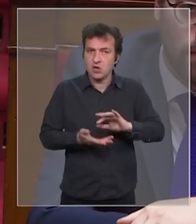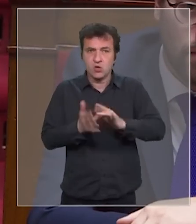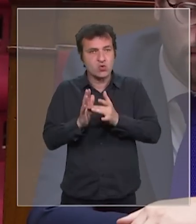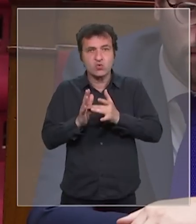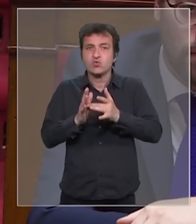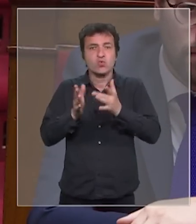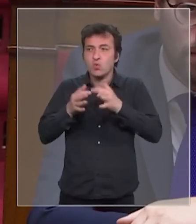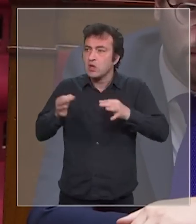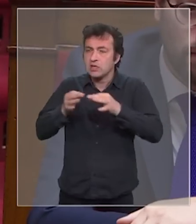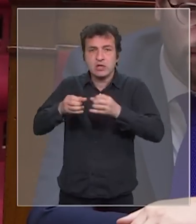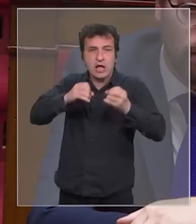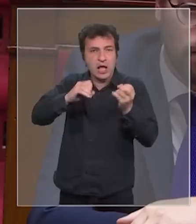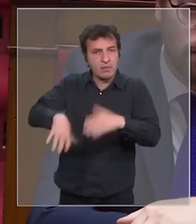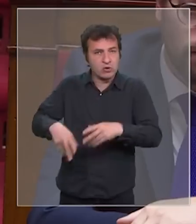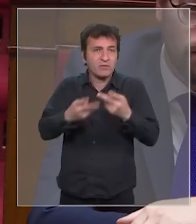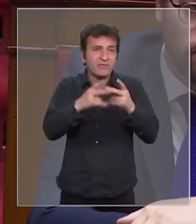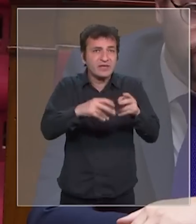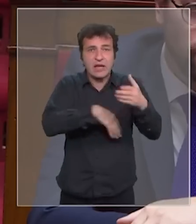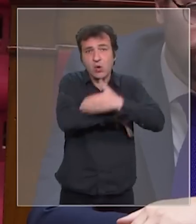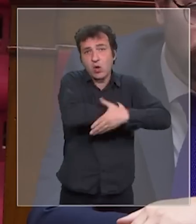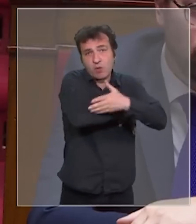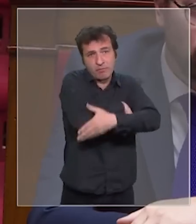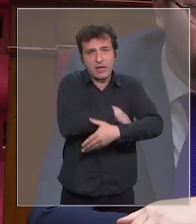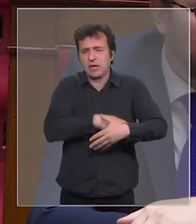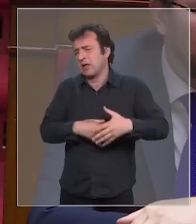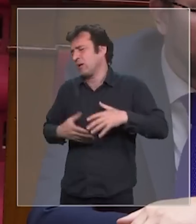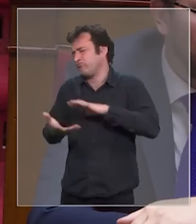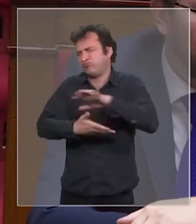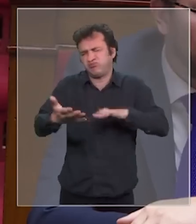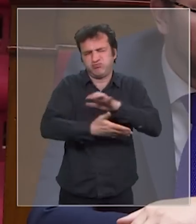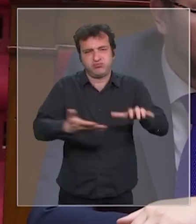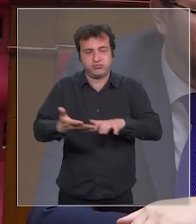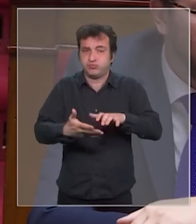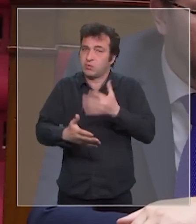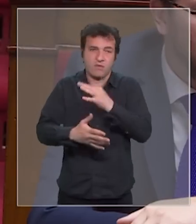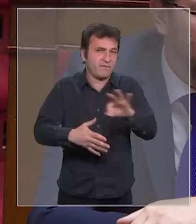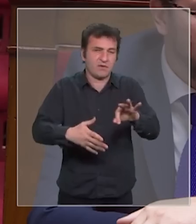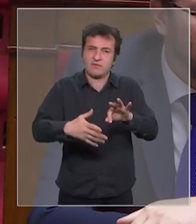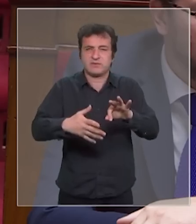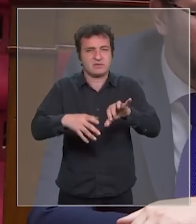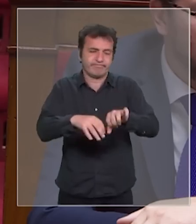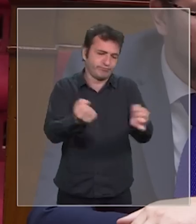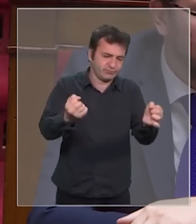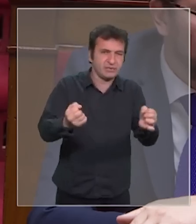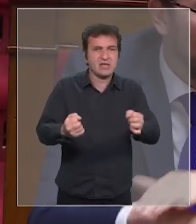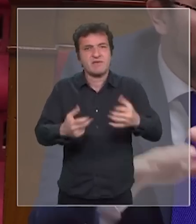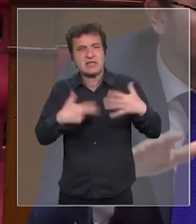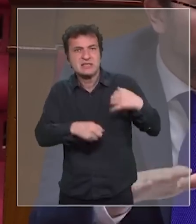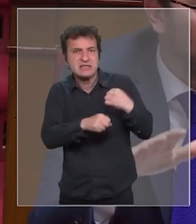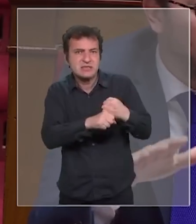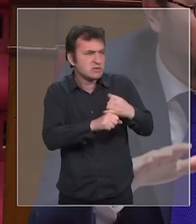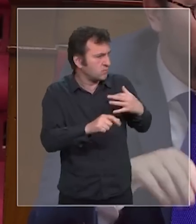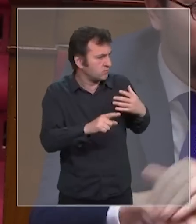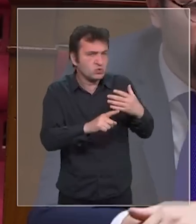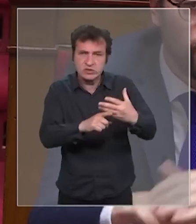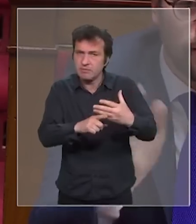campagnes, la révolte a déchiré la France. Car voilà 18 années que les politiques échouent. 18 années depuis la mort de Ziad